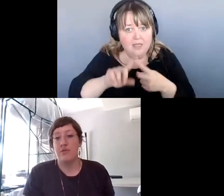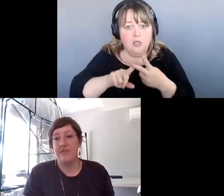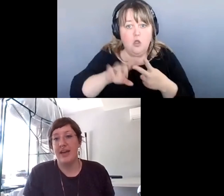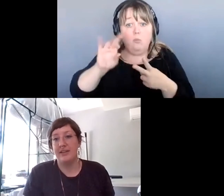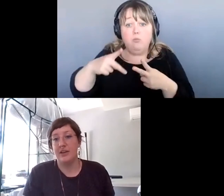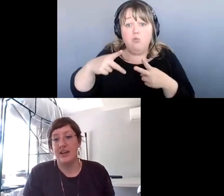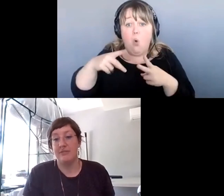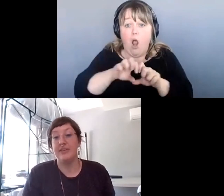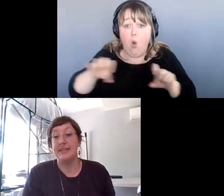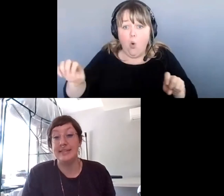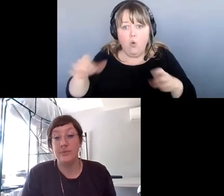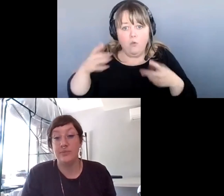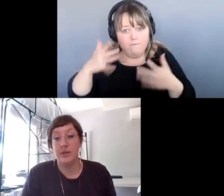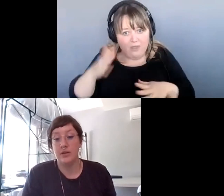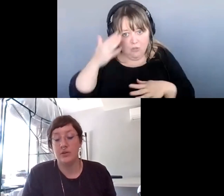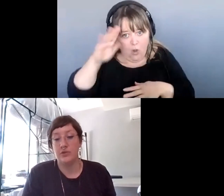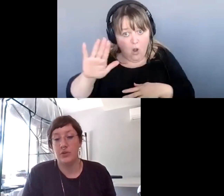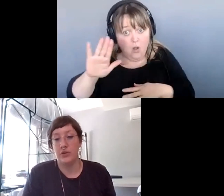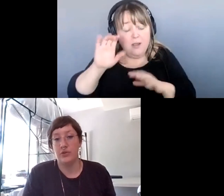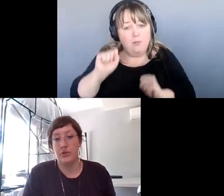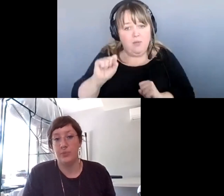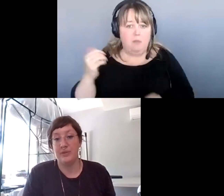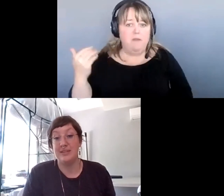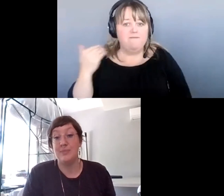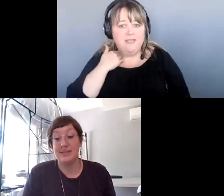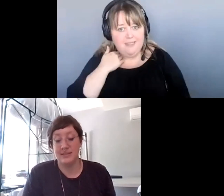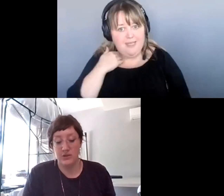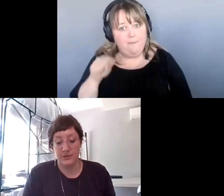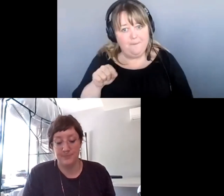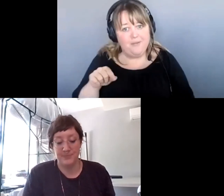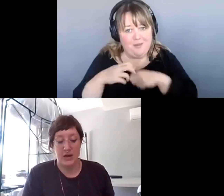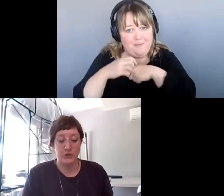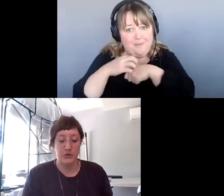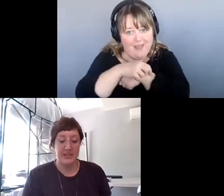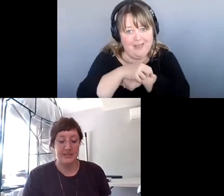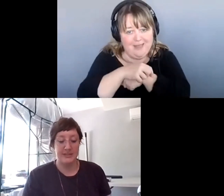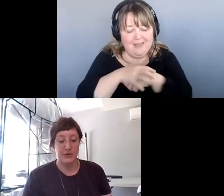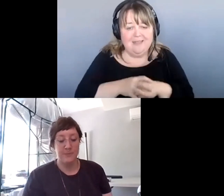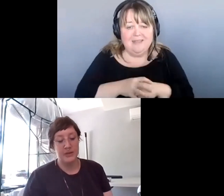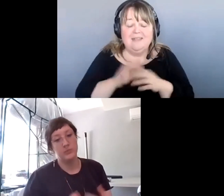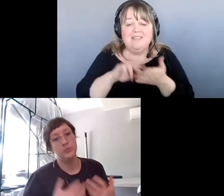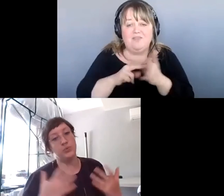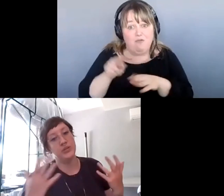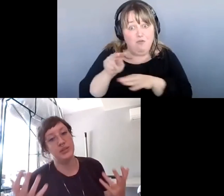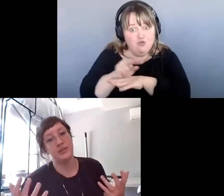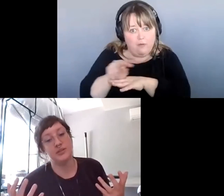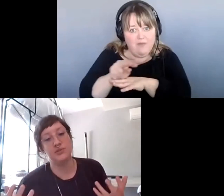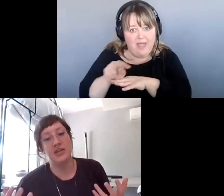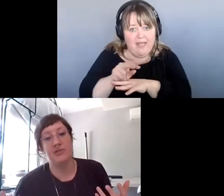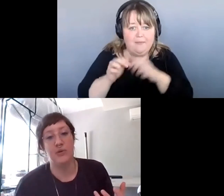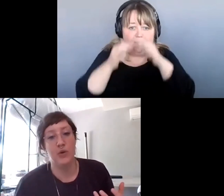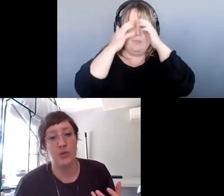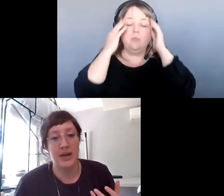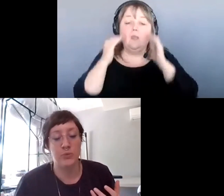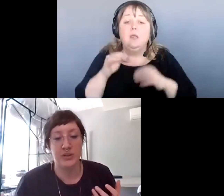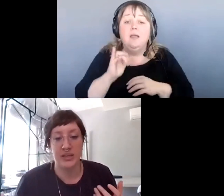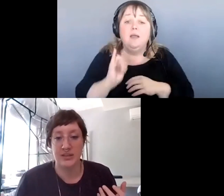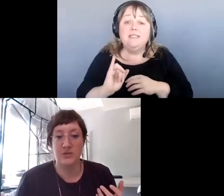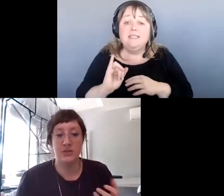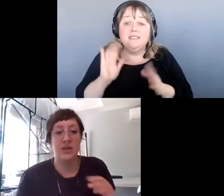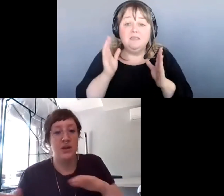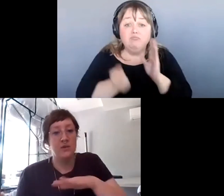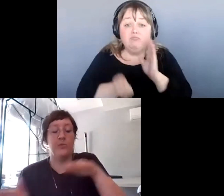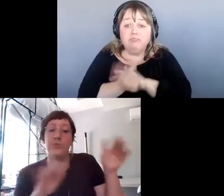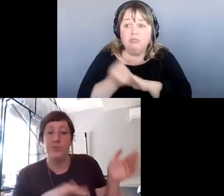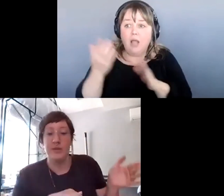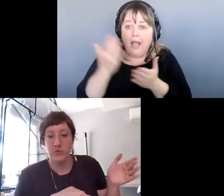ils peuvent être la victime de petites bestioles. Alors, surveillez ça. Puis, si vous avez un problème ou une